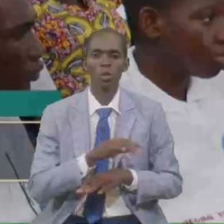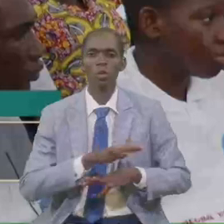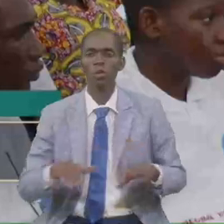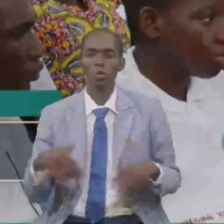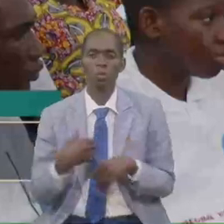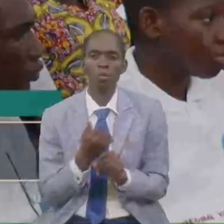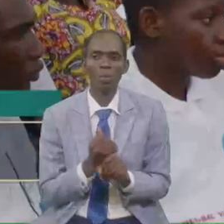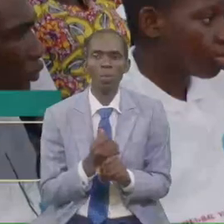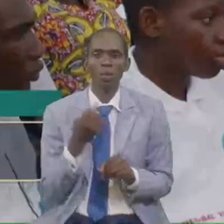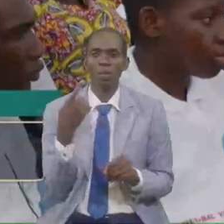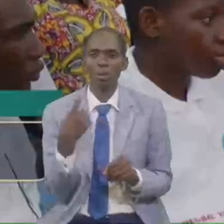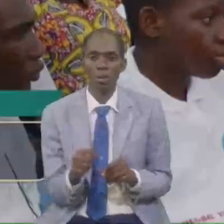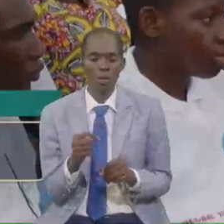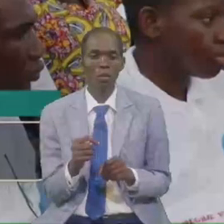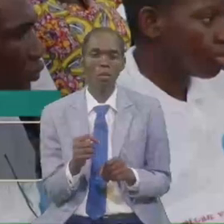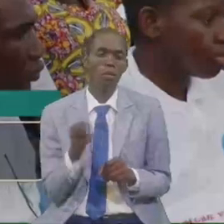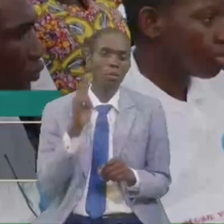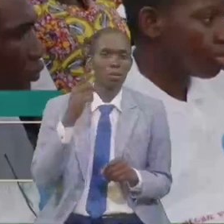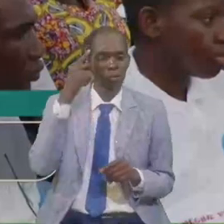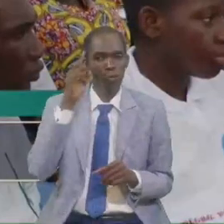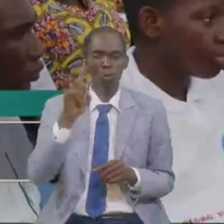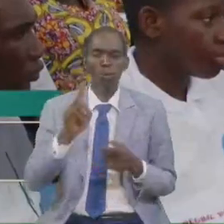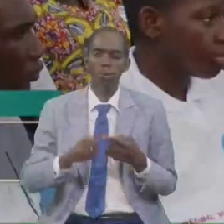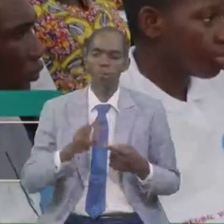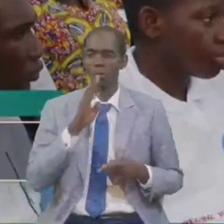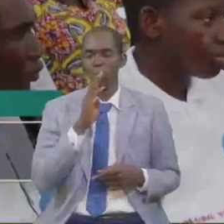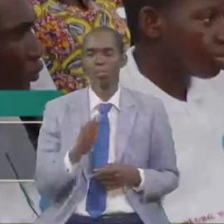nous ne serons pas des héros que nous devrions être.